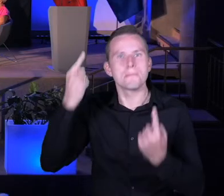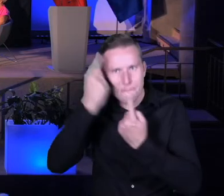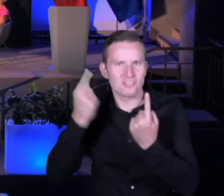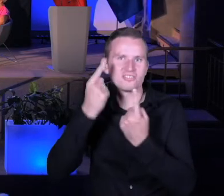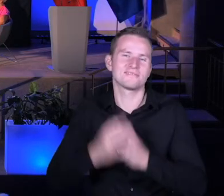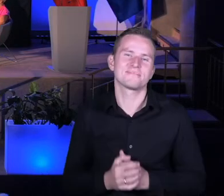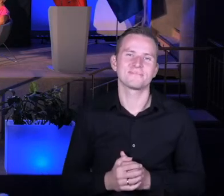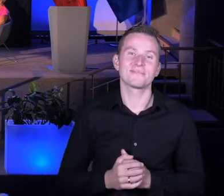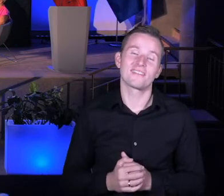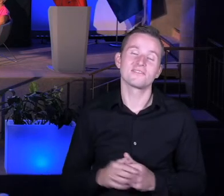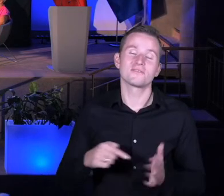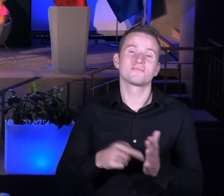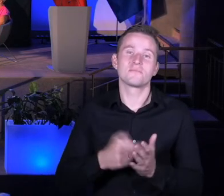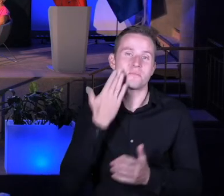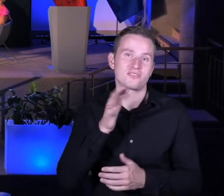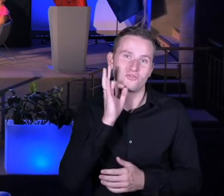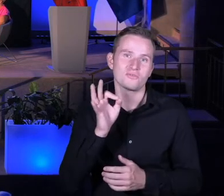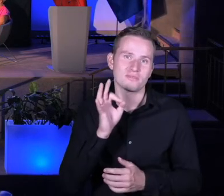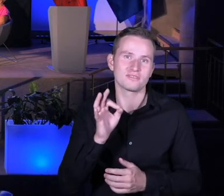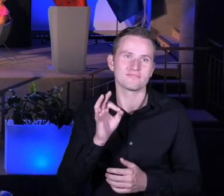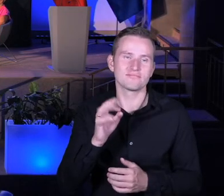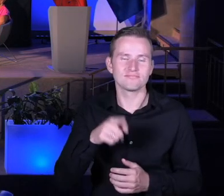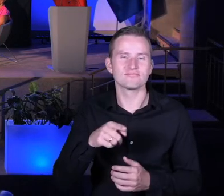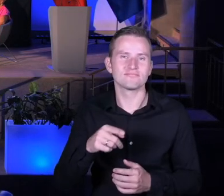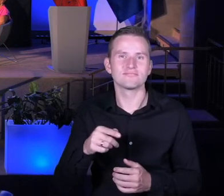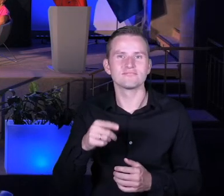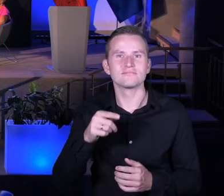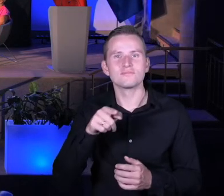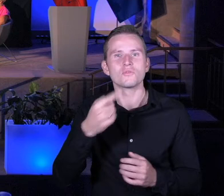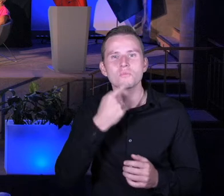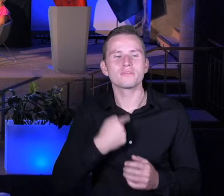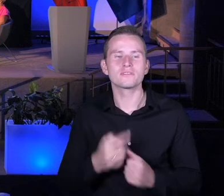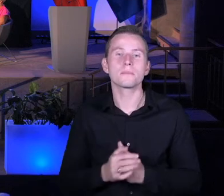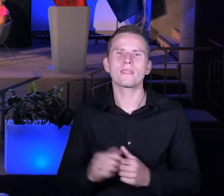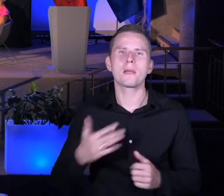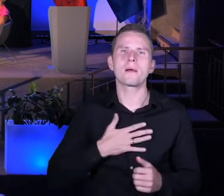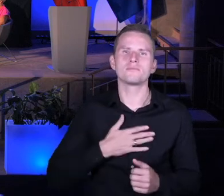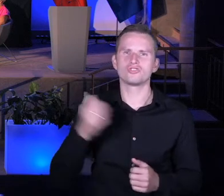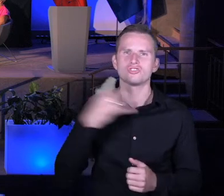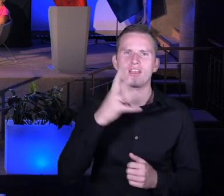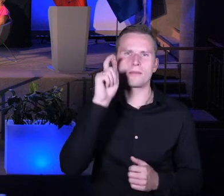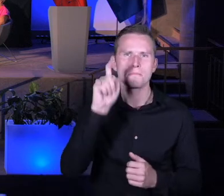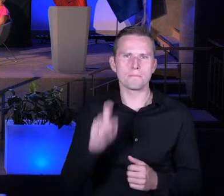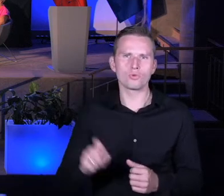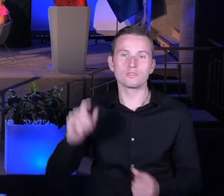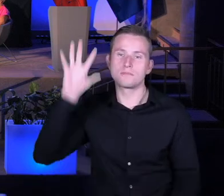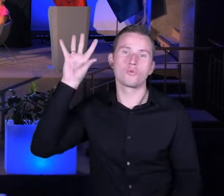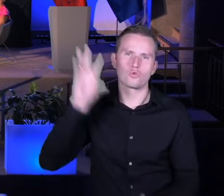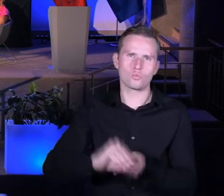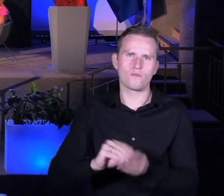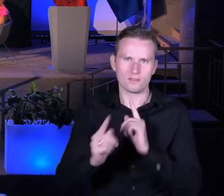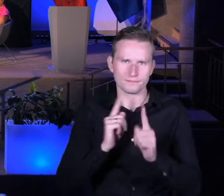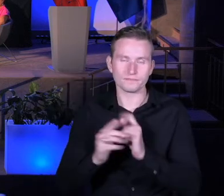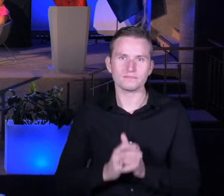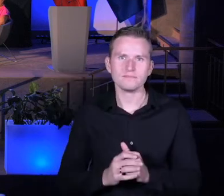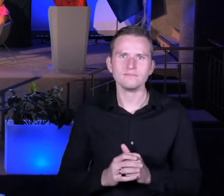puenta. Jeśli pozwolisz, Magdo, to ja mam 4 punkty, którymi chciałabym ze swojej strony podsumować naszą rozmowę. Z niepokojem widzę, że przynajmniej 2